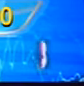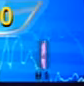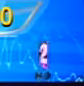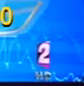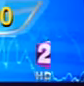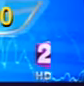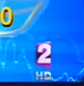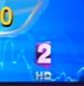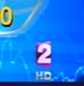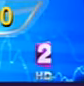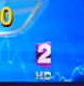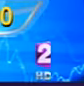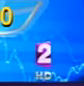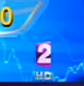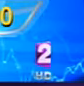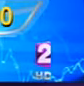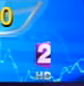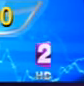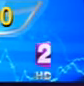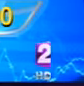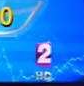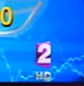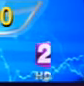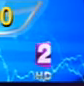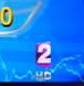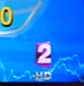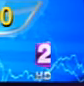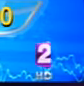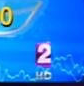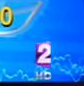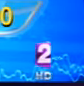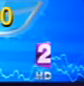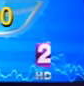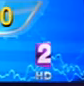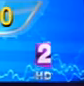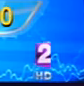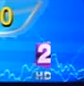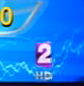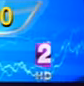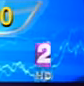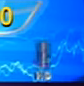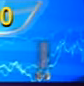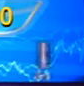บาทส่วนทองรูปพรรณขายออกอยู่ที่บาทละ 21,300 บาทถ้วนค่ะ